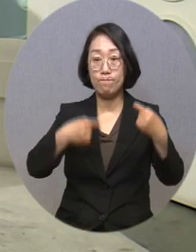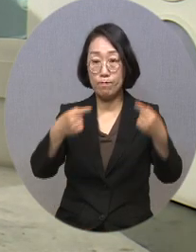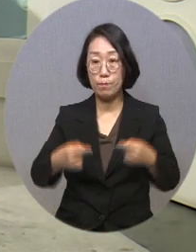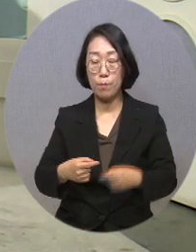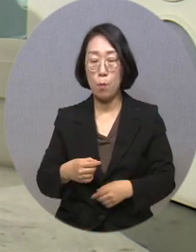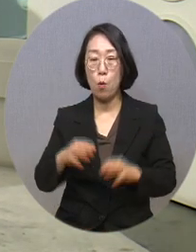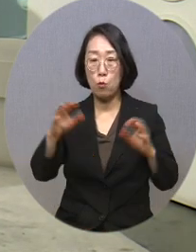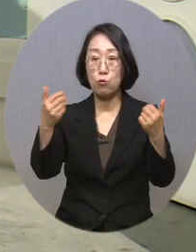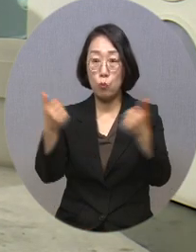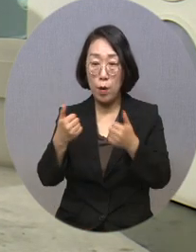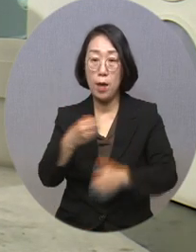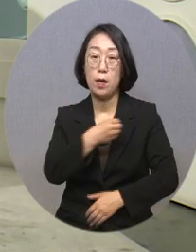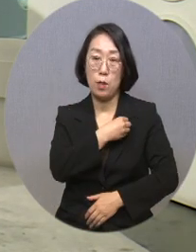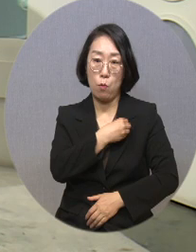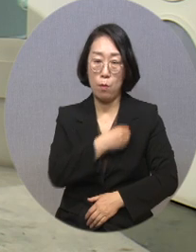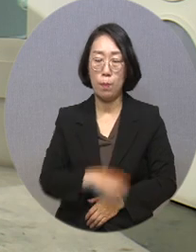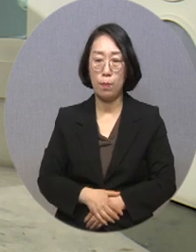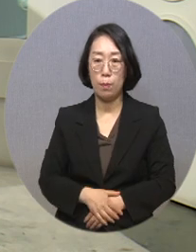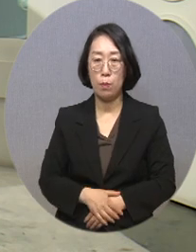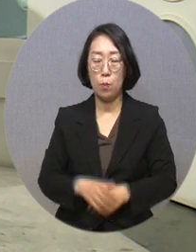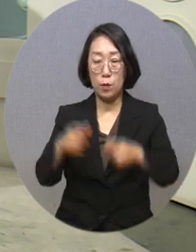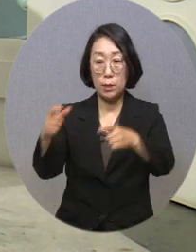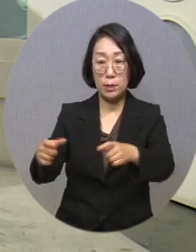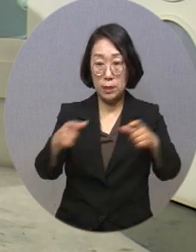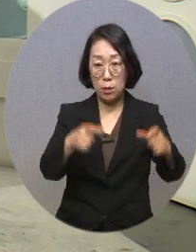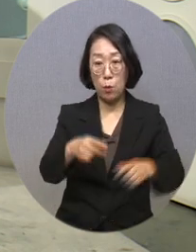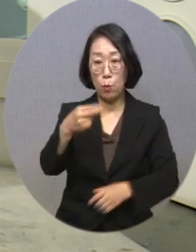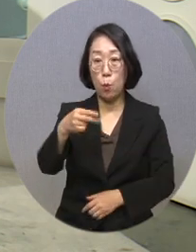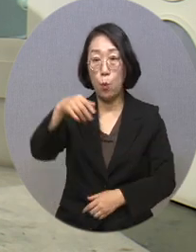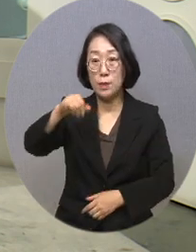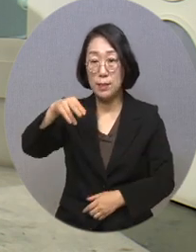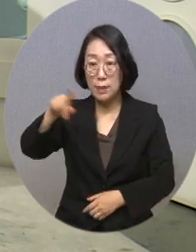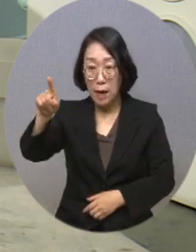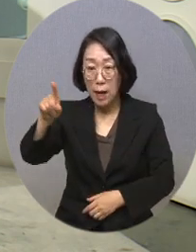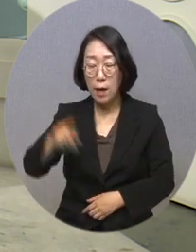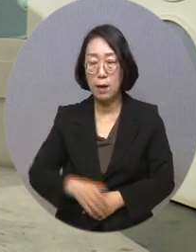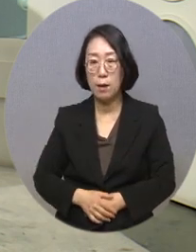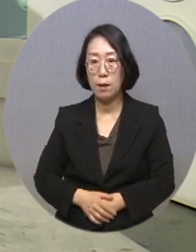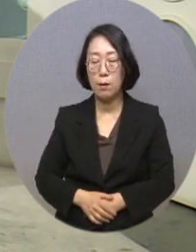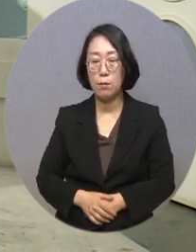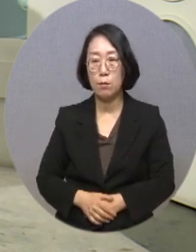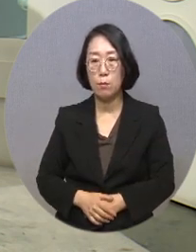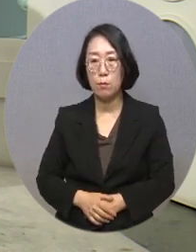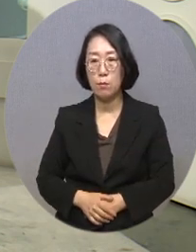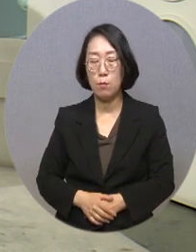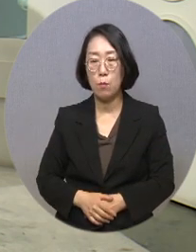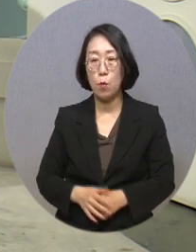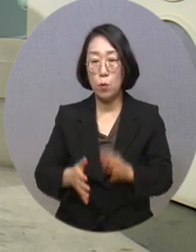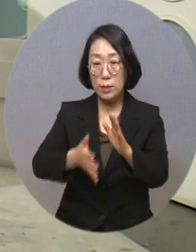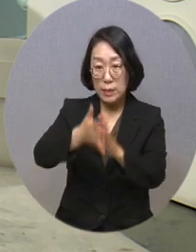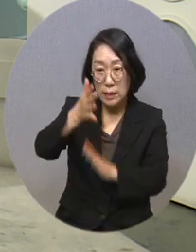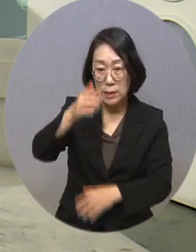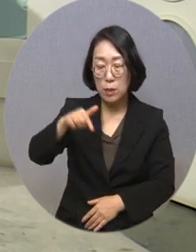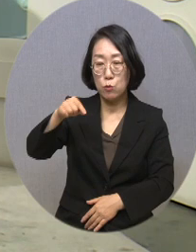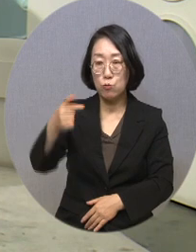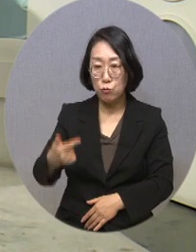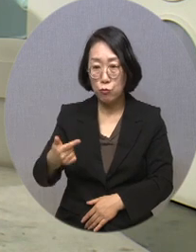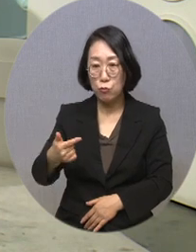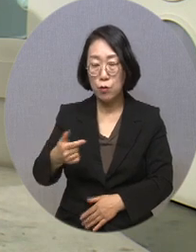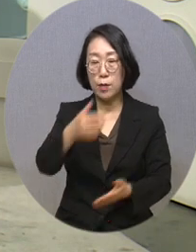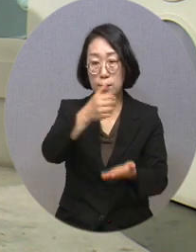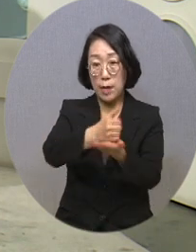할 수도 있고 그렇죠. 그다음에 광역단체장, 시도지사 그다음에 기초단체장, 시군, 뭐